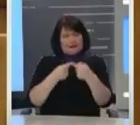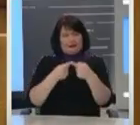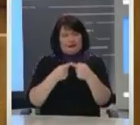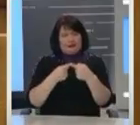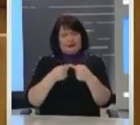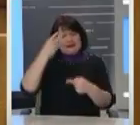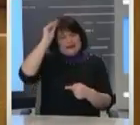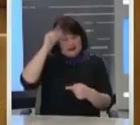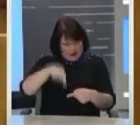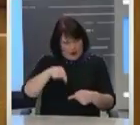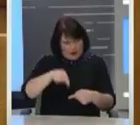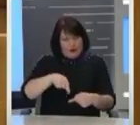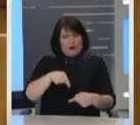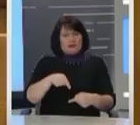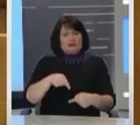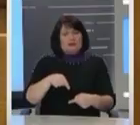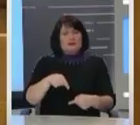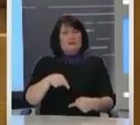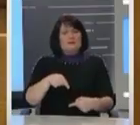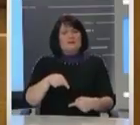τον κύριο Τσίπρα, σε αυτήν την αίθουσα.